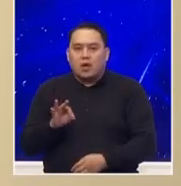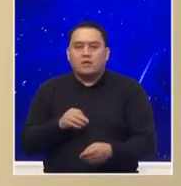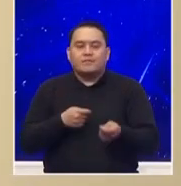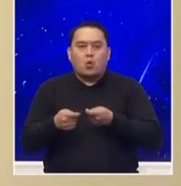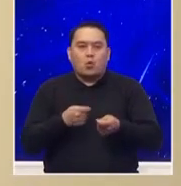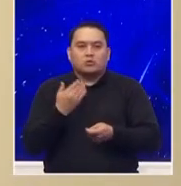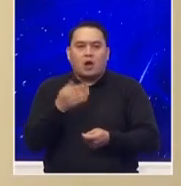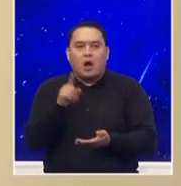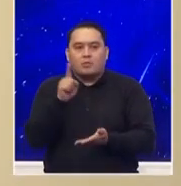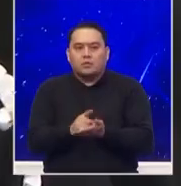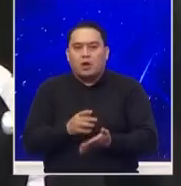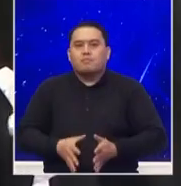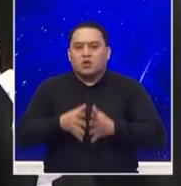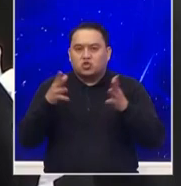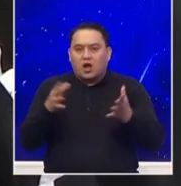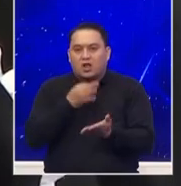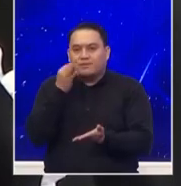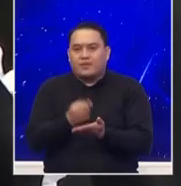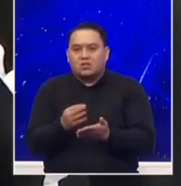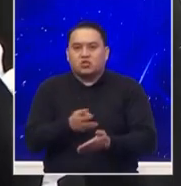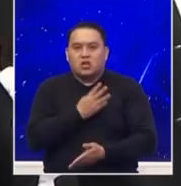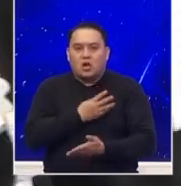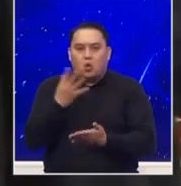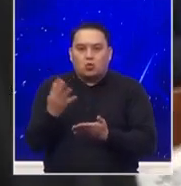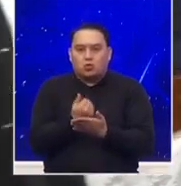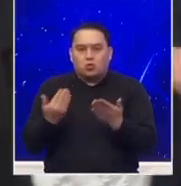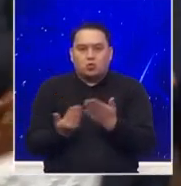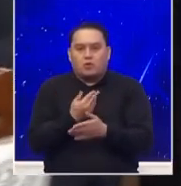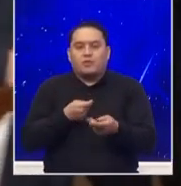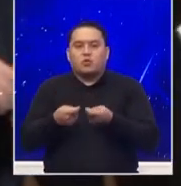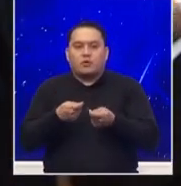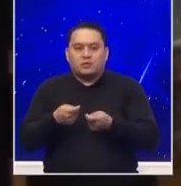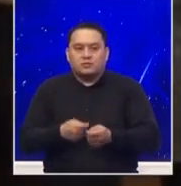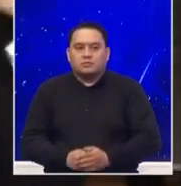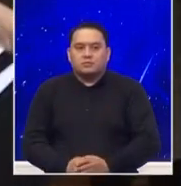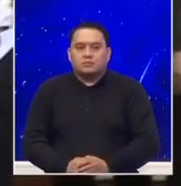на ваши плечи ложится большая ответственность. Желаю вам успехов на новом посту.